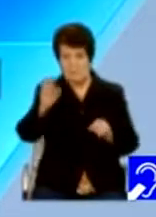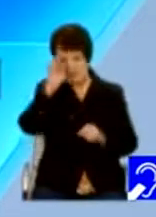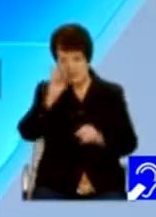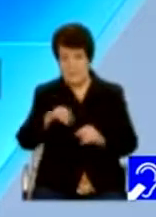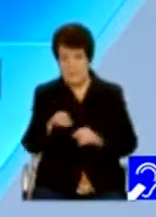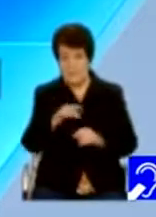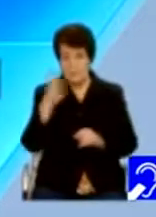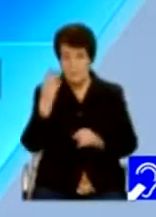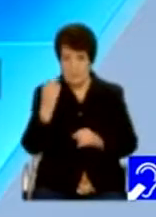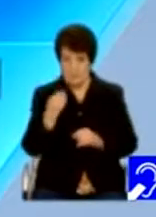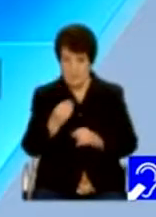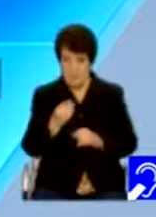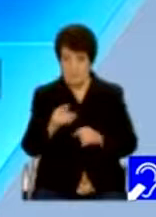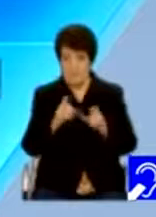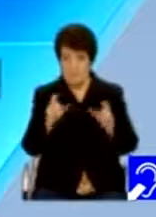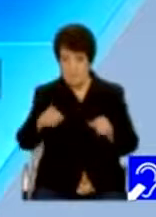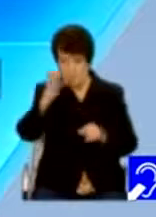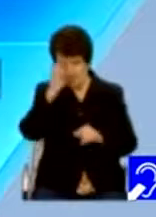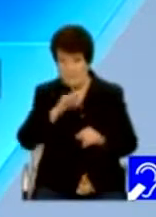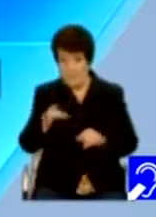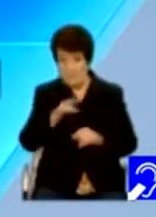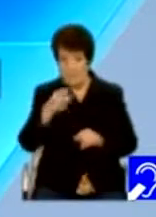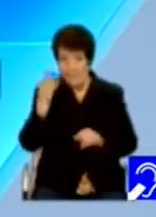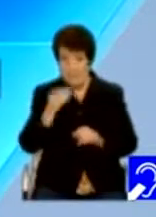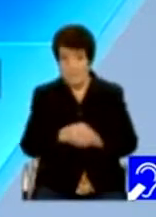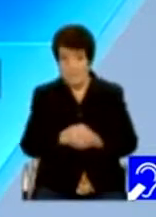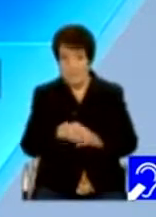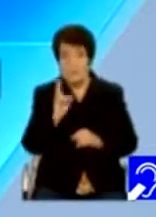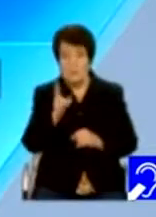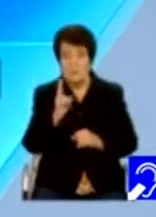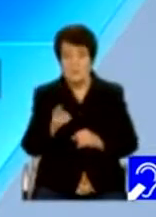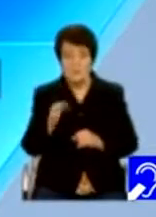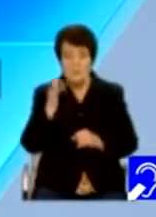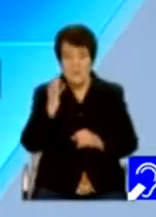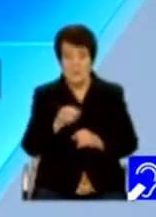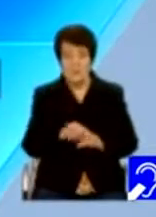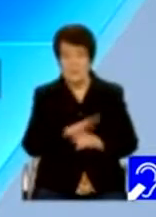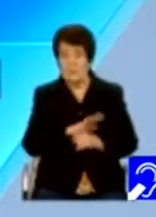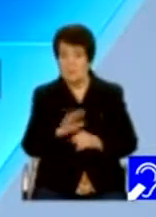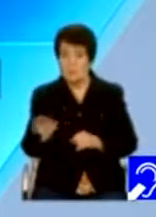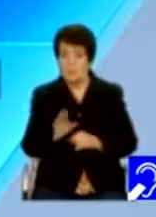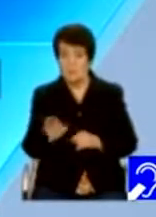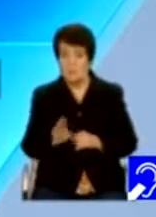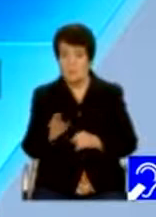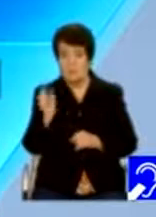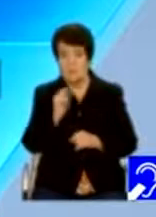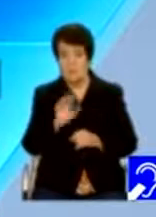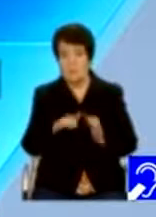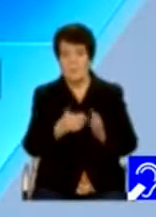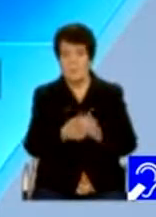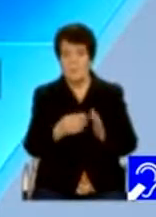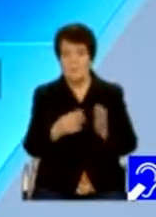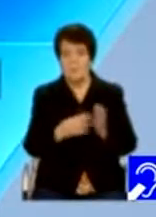în Republica Moldova, unde 20 de ani nu s-a mai angajat nicio persoană tânără,